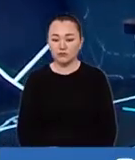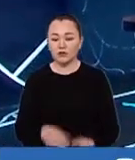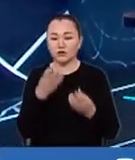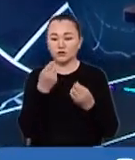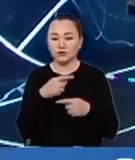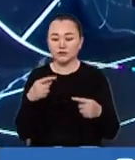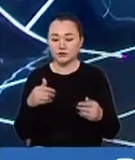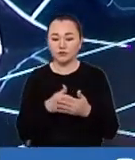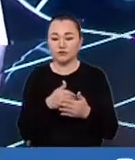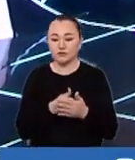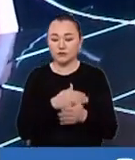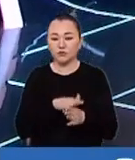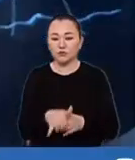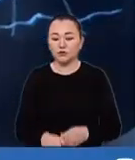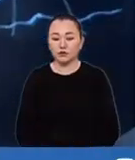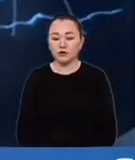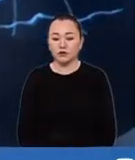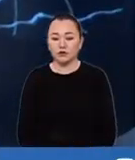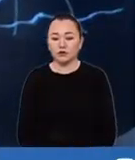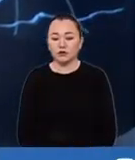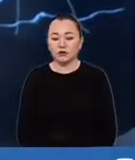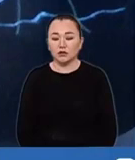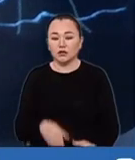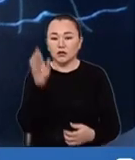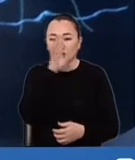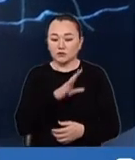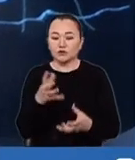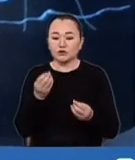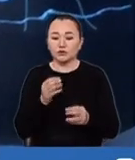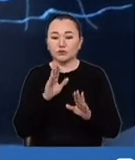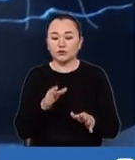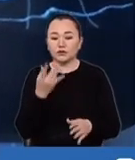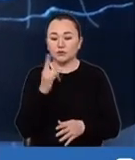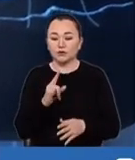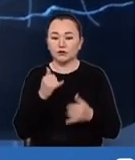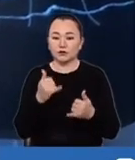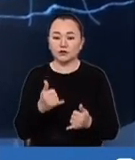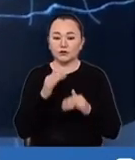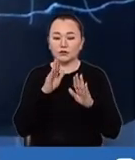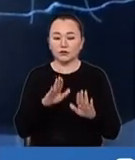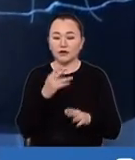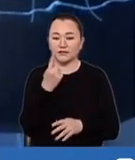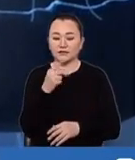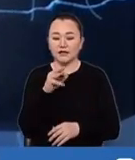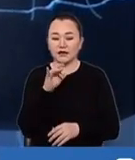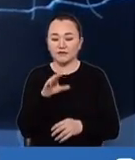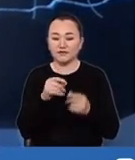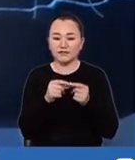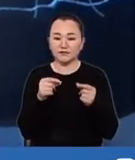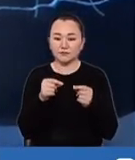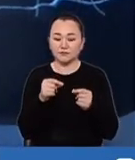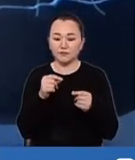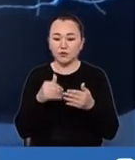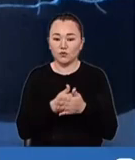Енді осы және өзгеде жаңалықтар толығырақ. Елімізде бұдан былай тек балаларға арналған бірыңғай тарифі бар SIM-карта енгізілуі